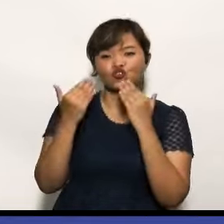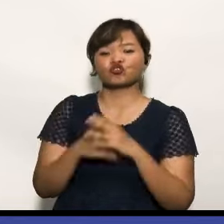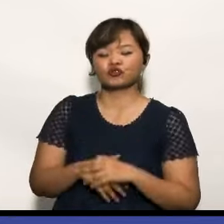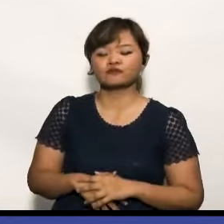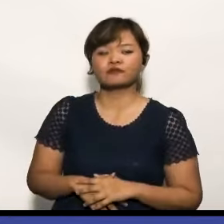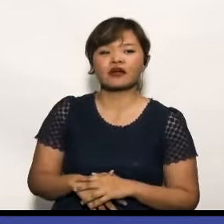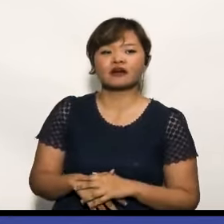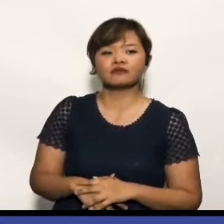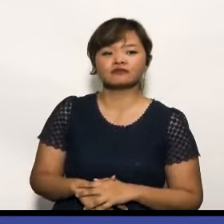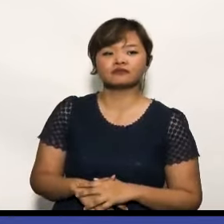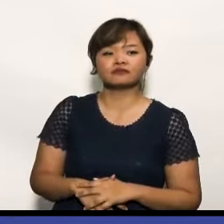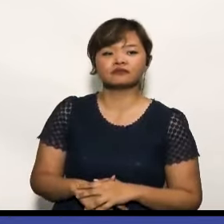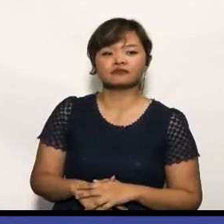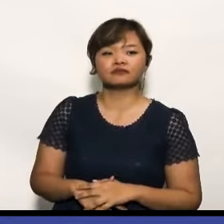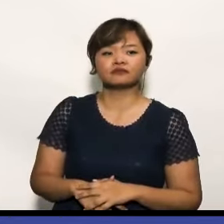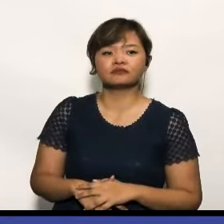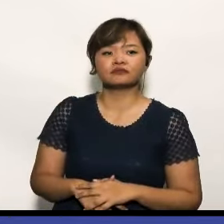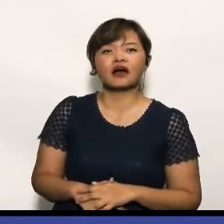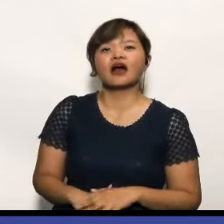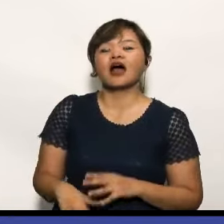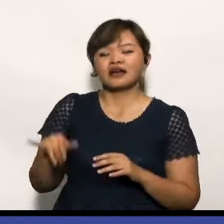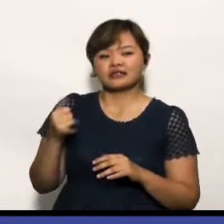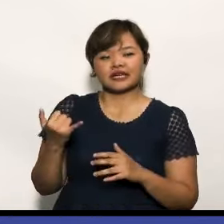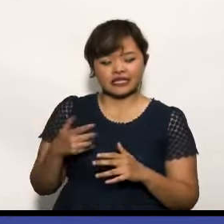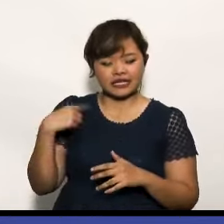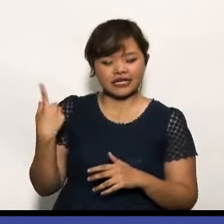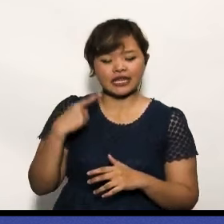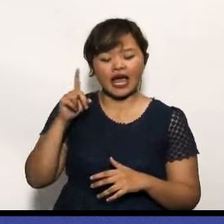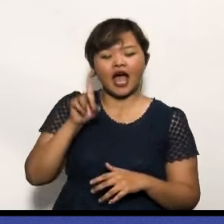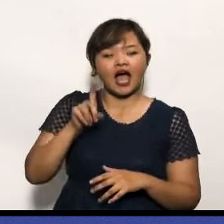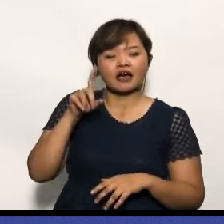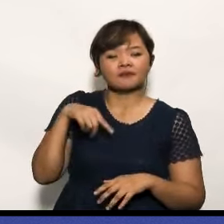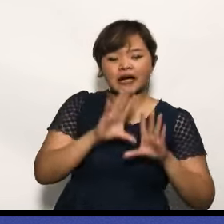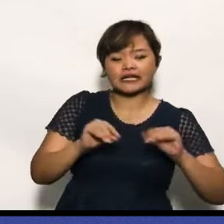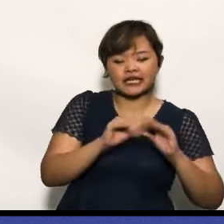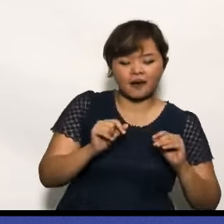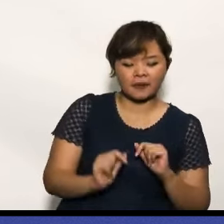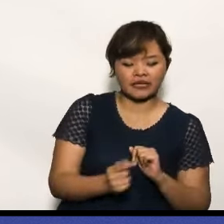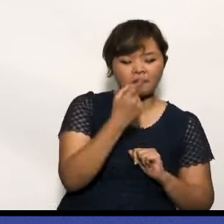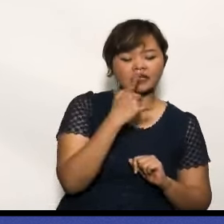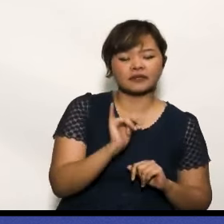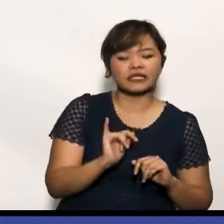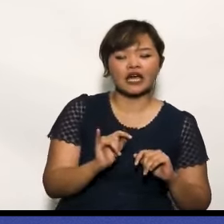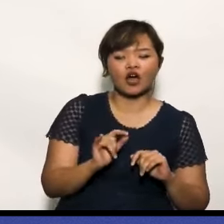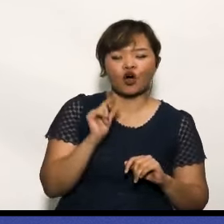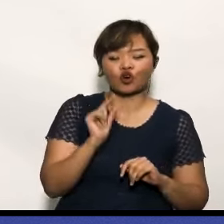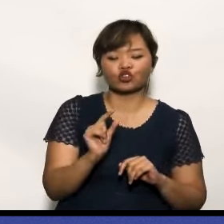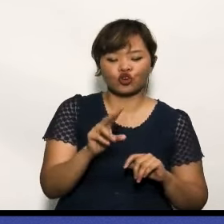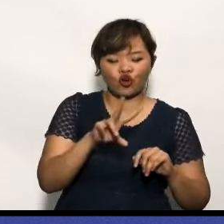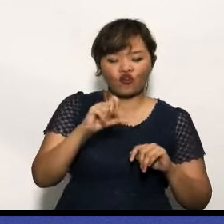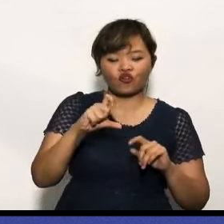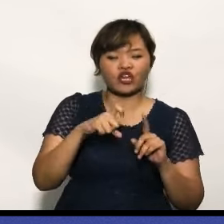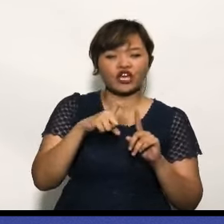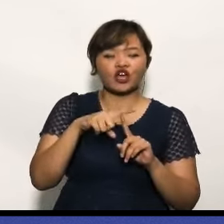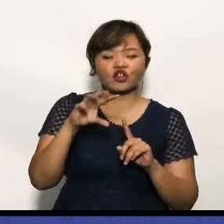Ada satu perkataan dikatakan, we are working from victory, from working for victory, to working from